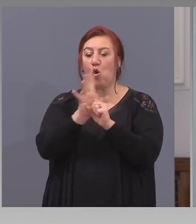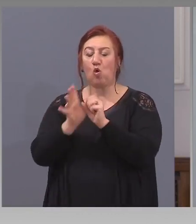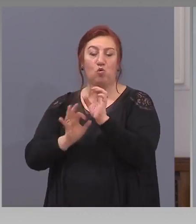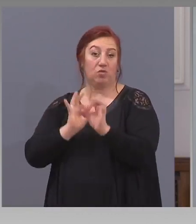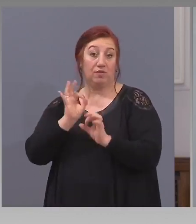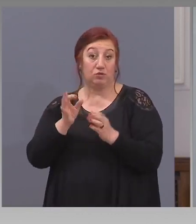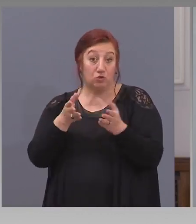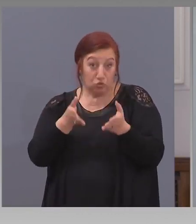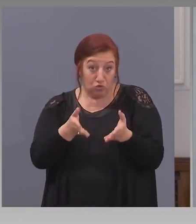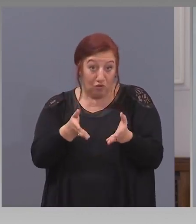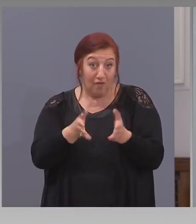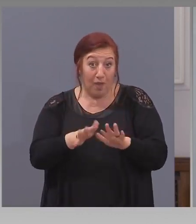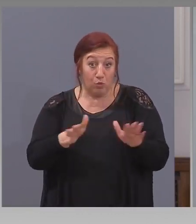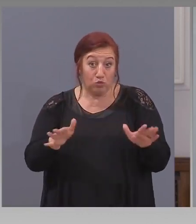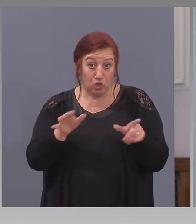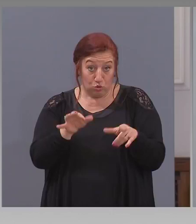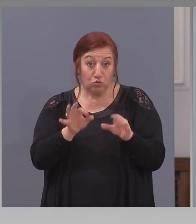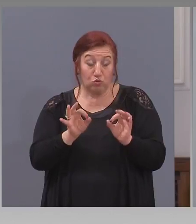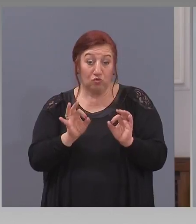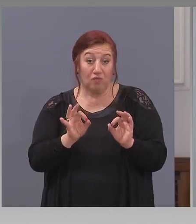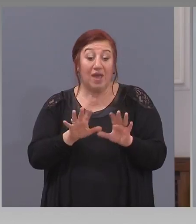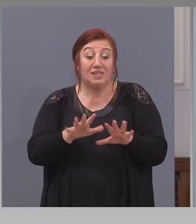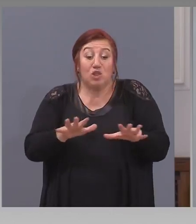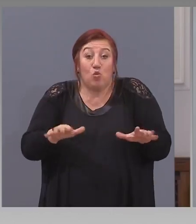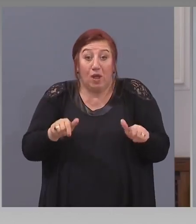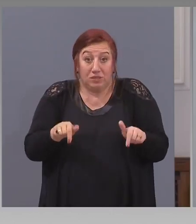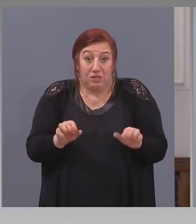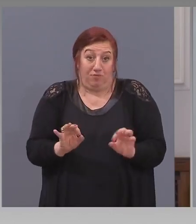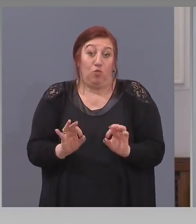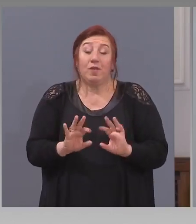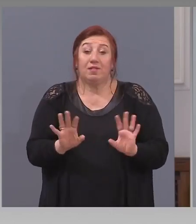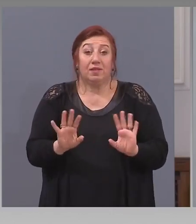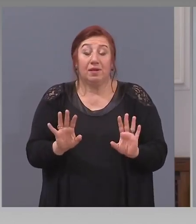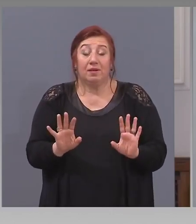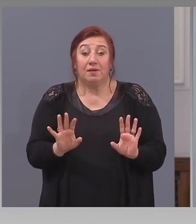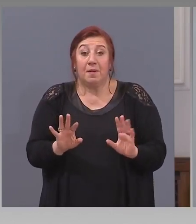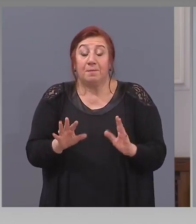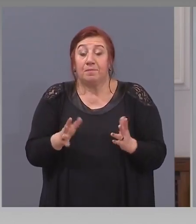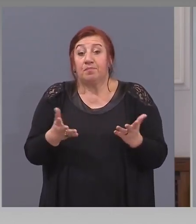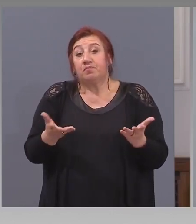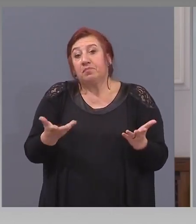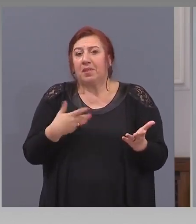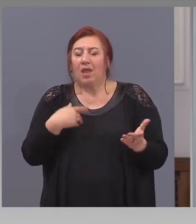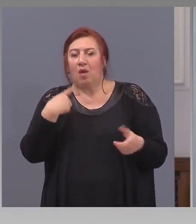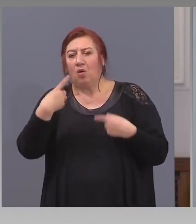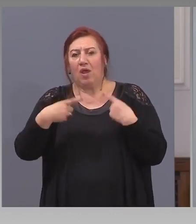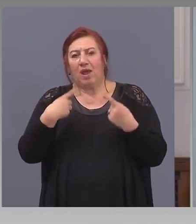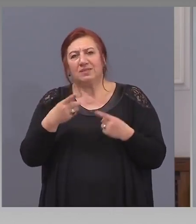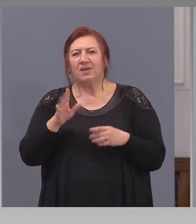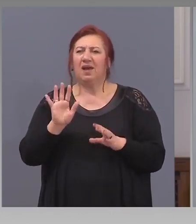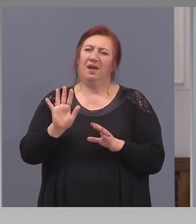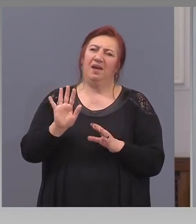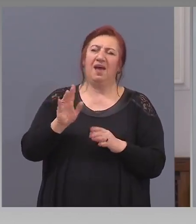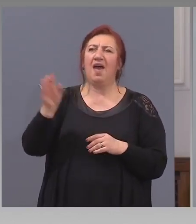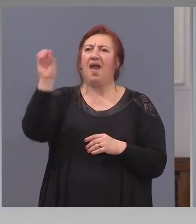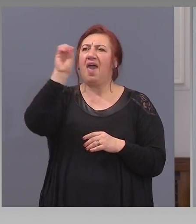момче. Това е, братко, ситуацията. А иначе някой излиза и казва, ама те Европа ще ни дадат